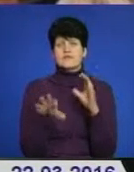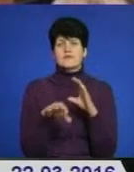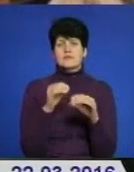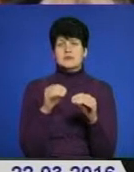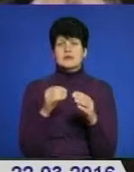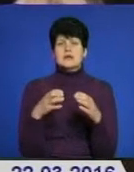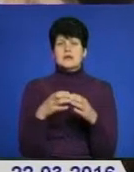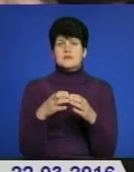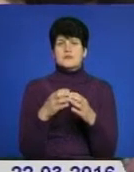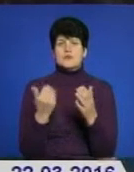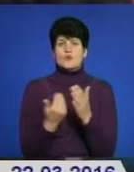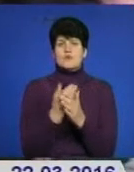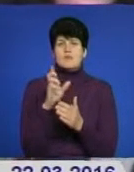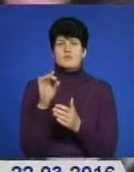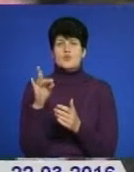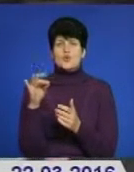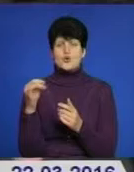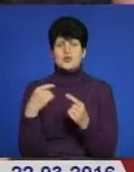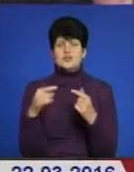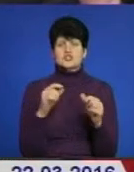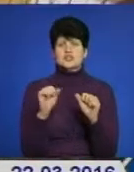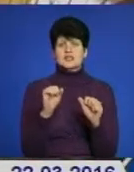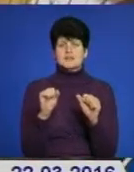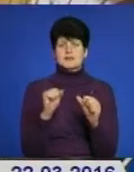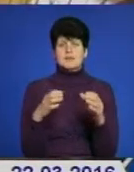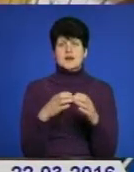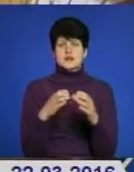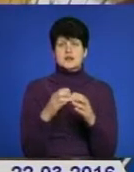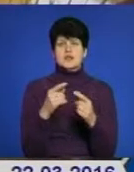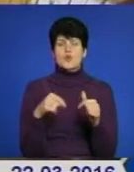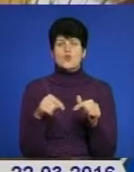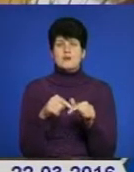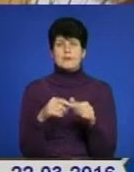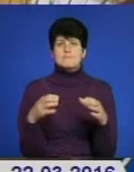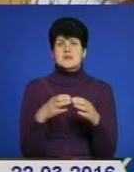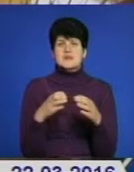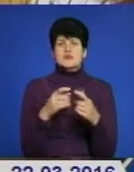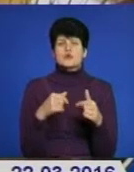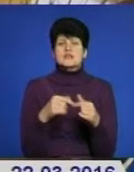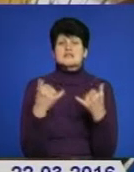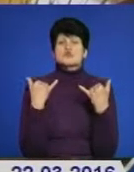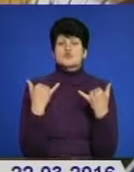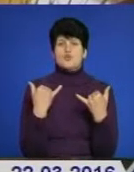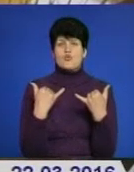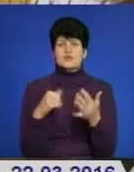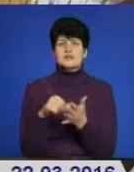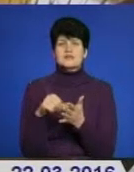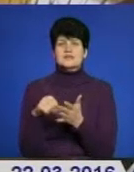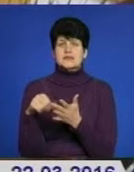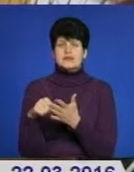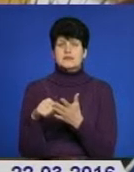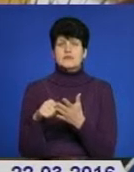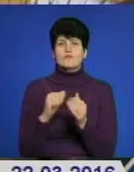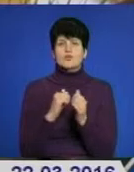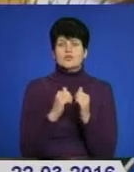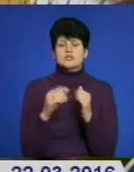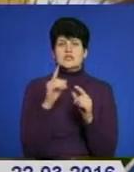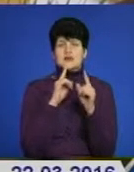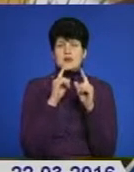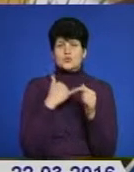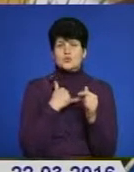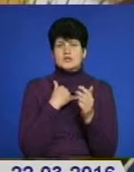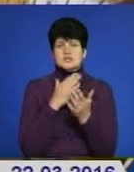нове бюро та інші керівні партійні органи. Партійна організація сьогодні представлена в кожній раді. У нас є